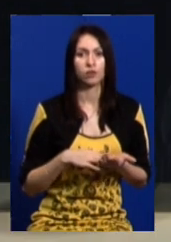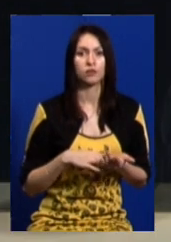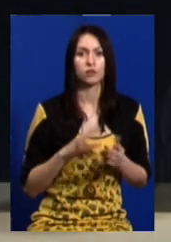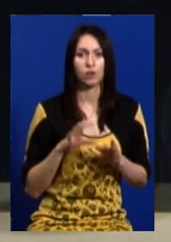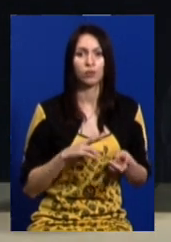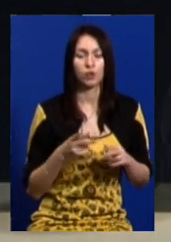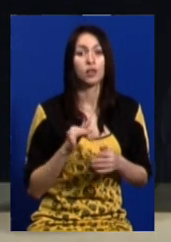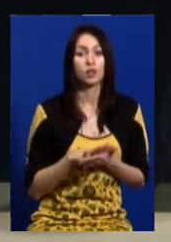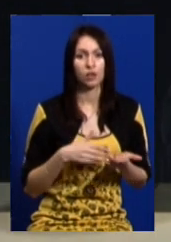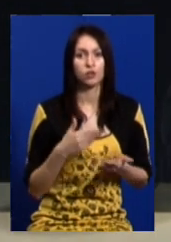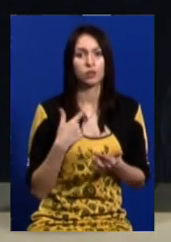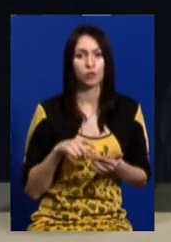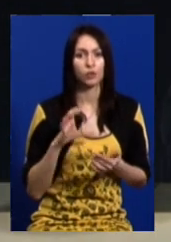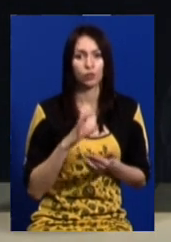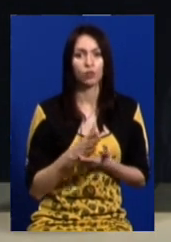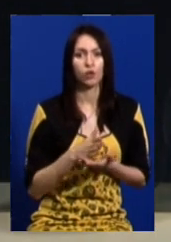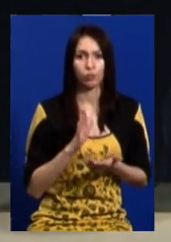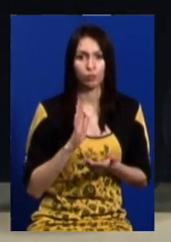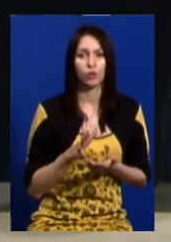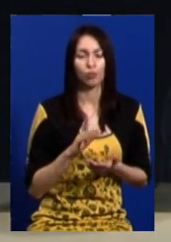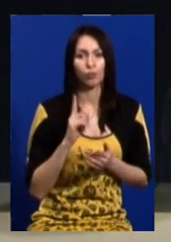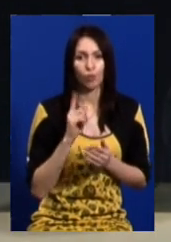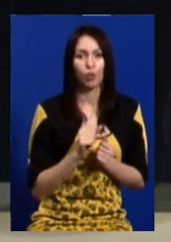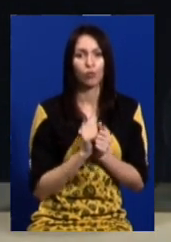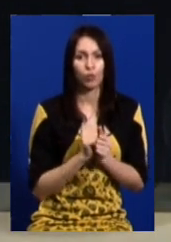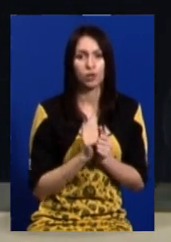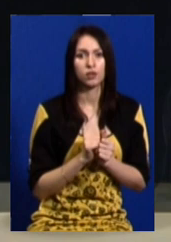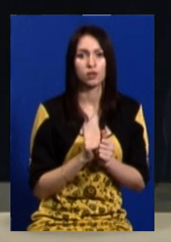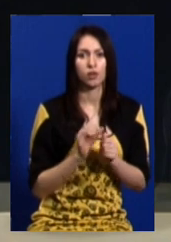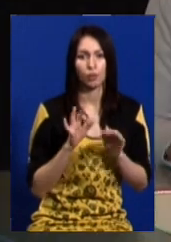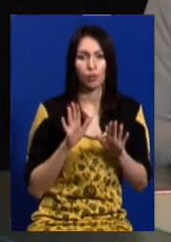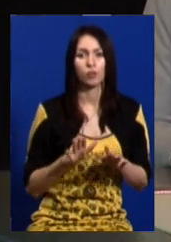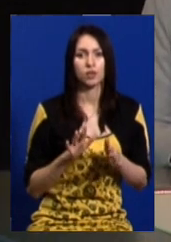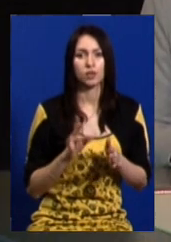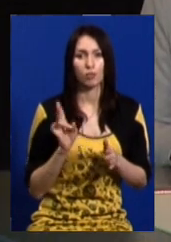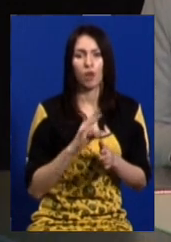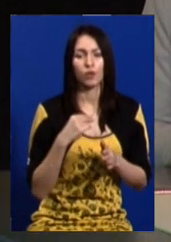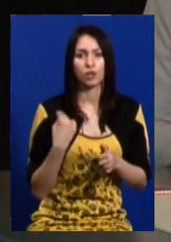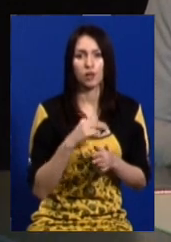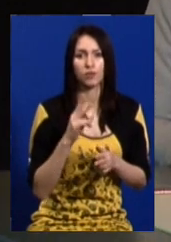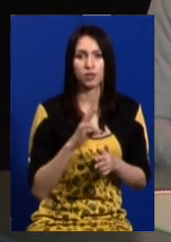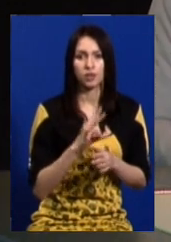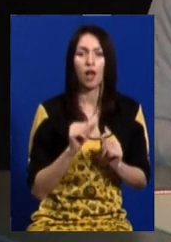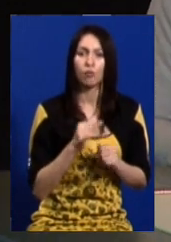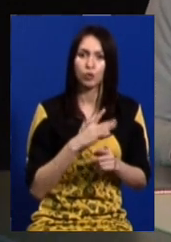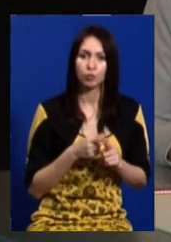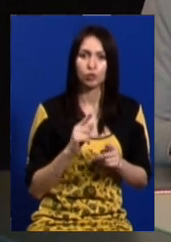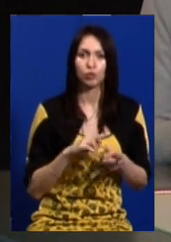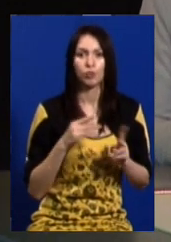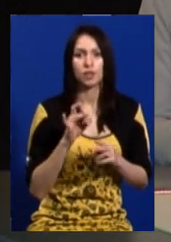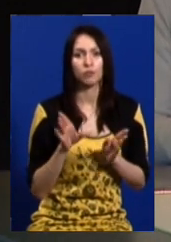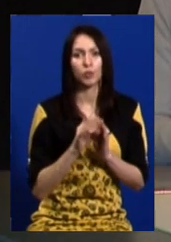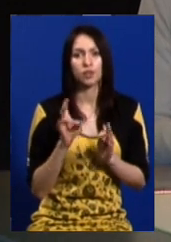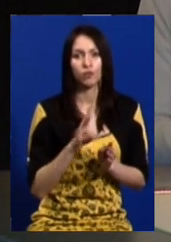і далі вони собі служать, моляться Богу, але по місній православній церкві. А може бути таке, що парафія переходить зі священником, але